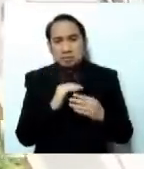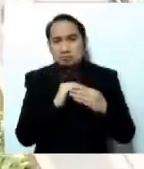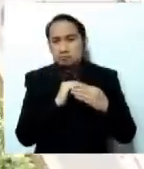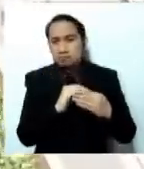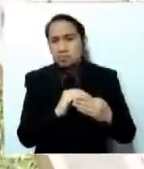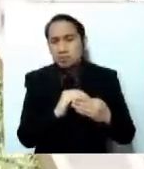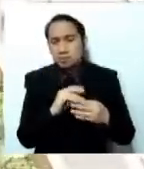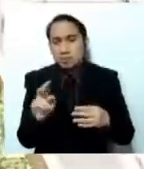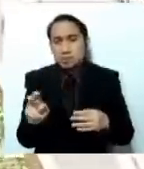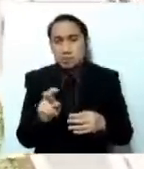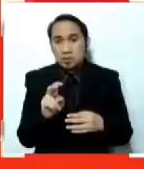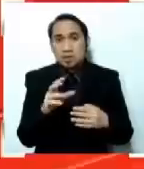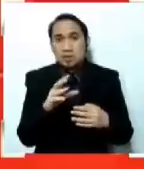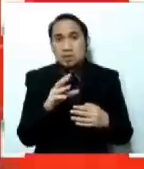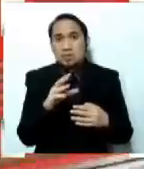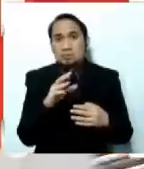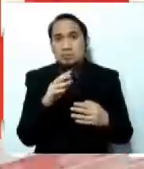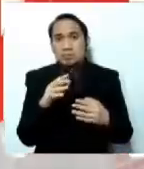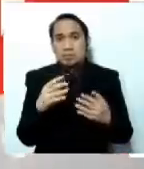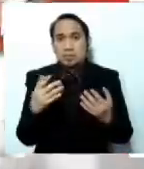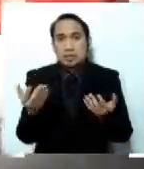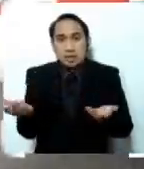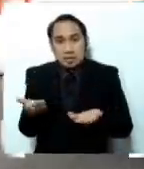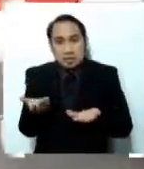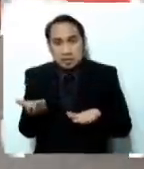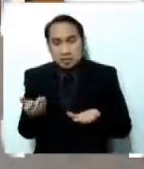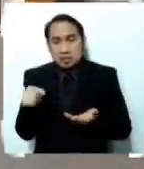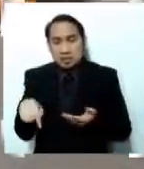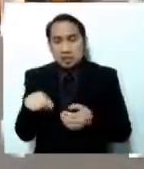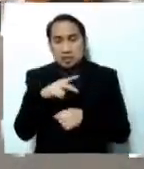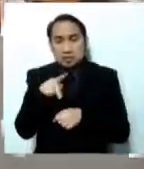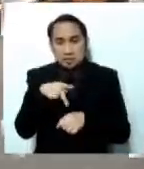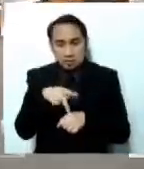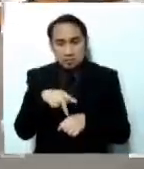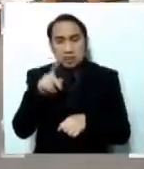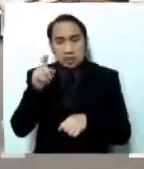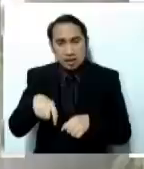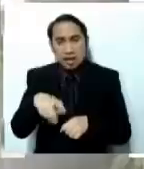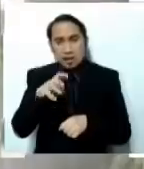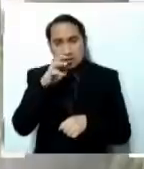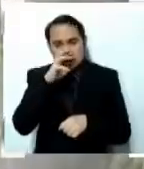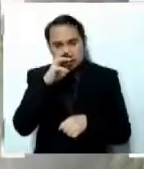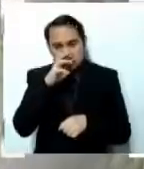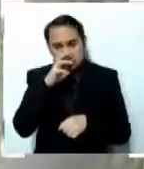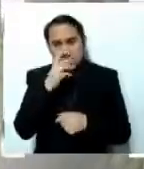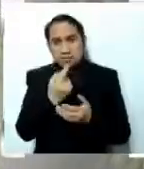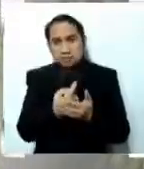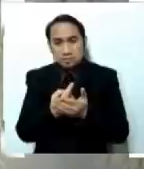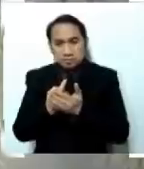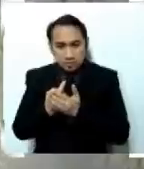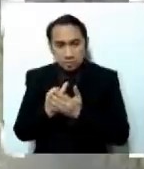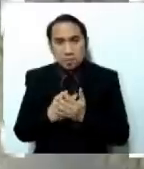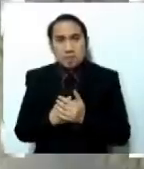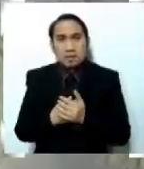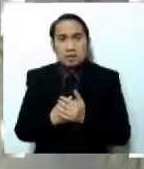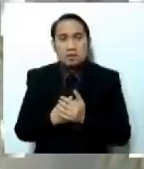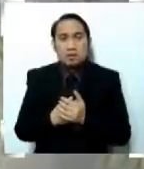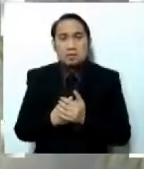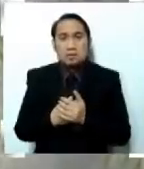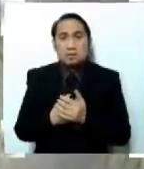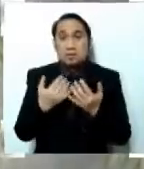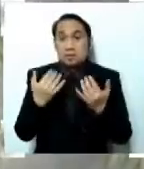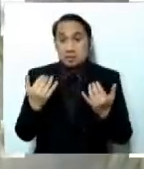sa atin, yung strict quarantine isolation protocol, dapat talaga sundin yan. Pero nababagalan ng isang dating opisyal